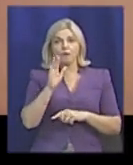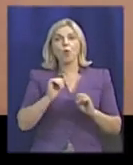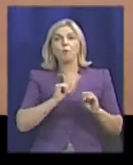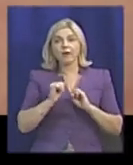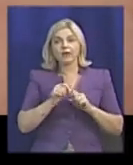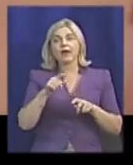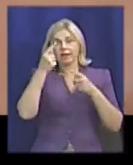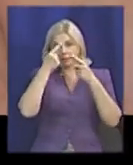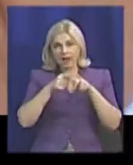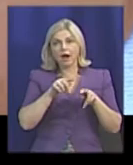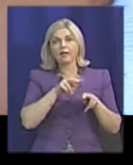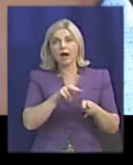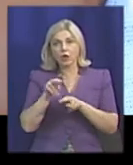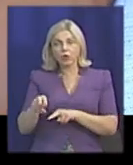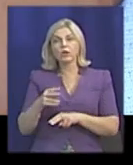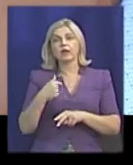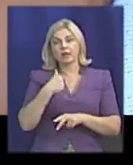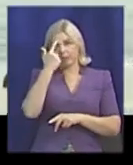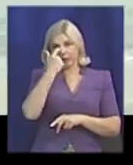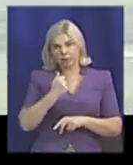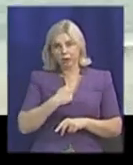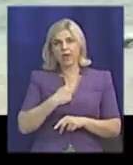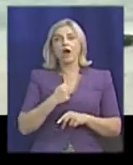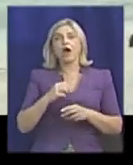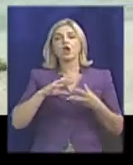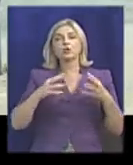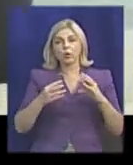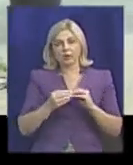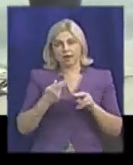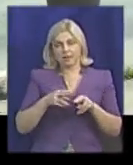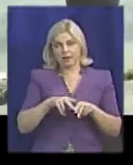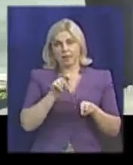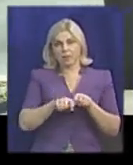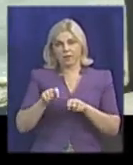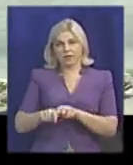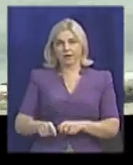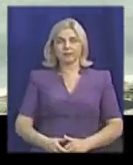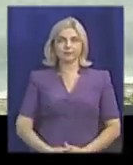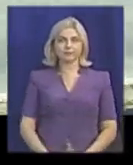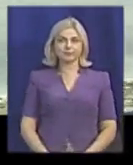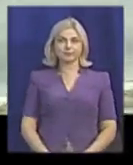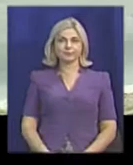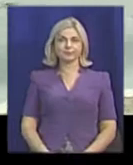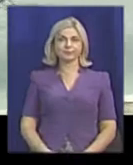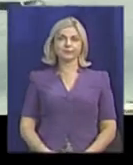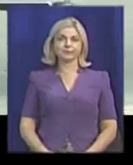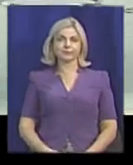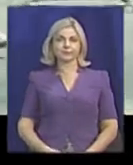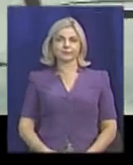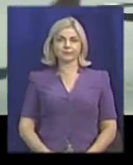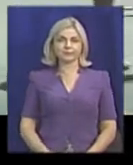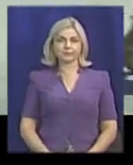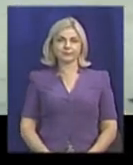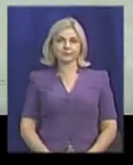нам повідомлять результати цієї перевірки. Олена Міщенко, Артем Білібов, Олександр Пан, Андрій Заворотній, телевізійні